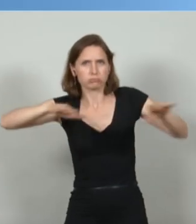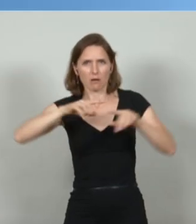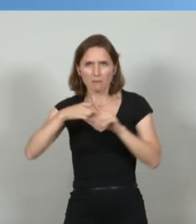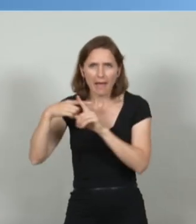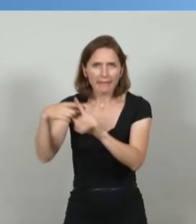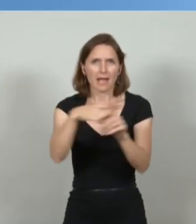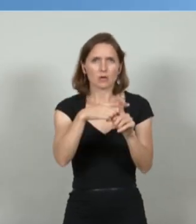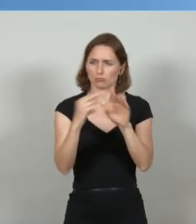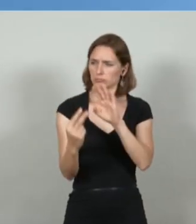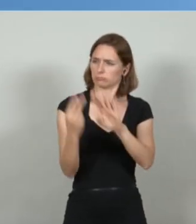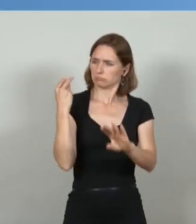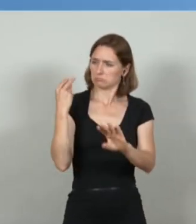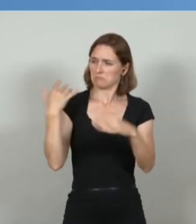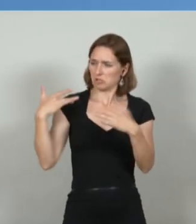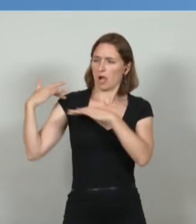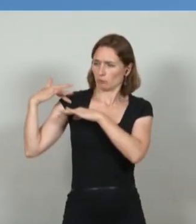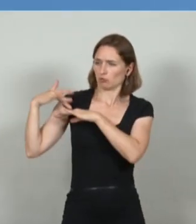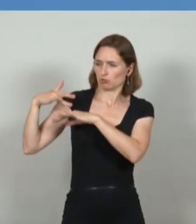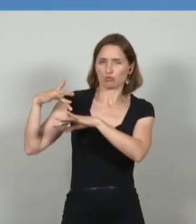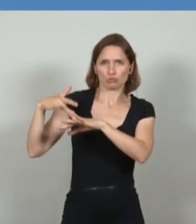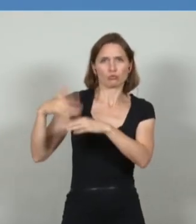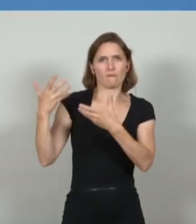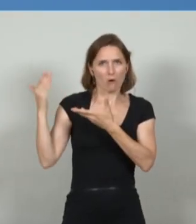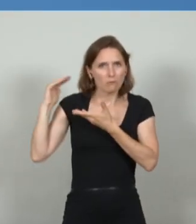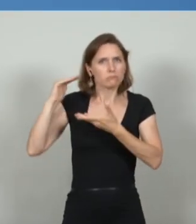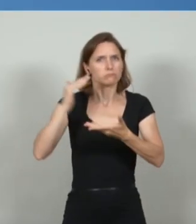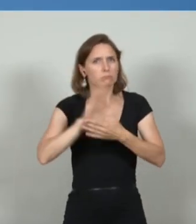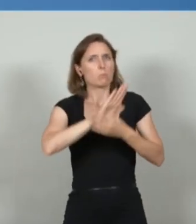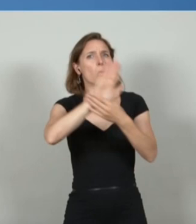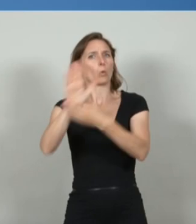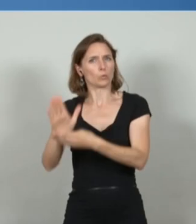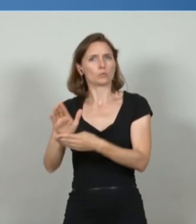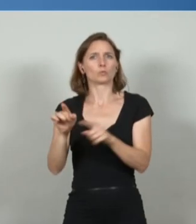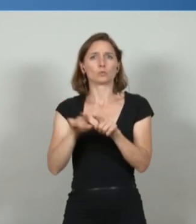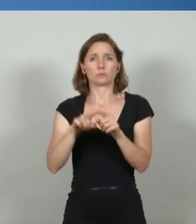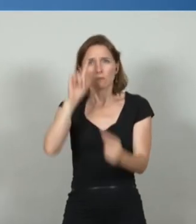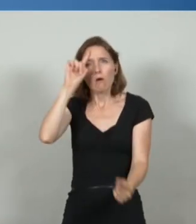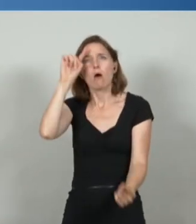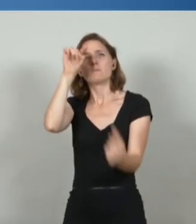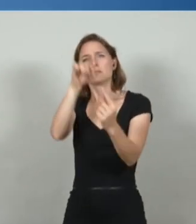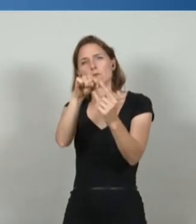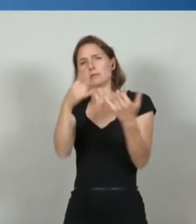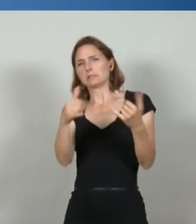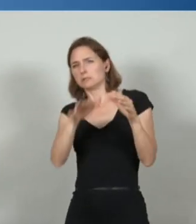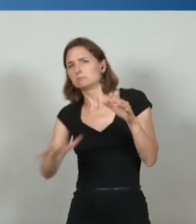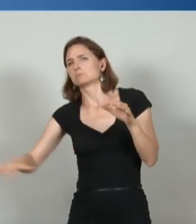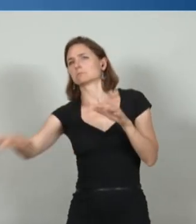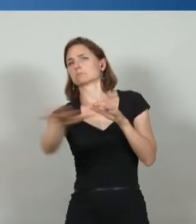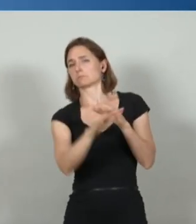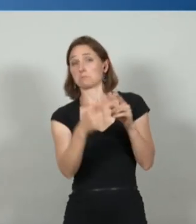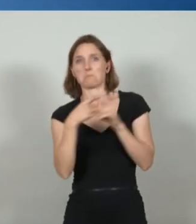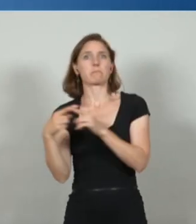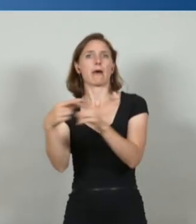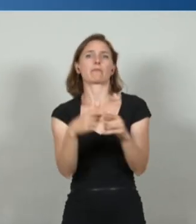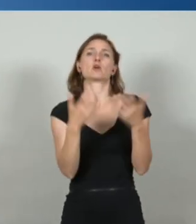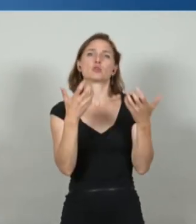qui avait déjà été fait de partager des ambitions sur le territoire mais surtout de se dire que